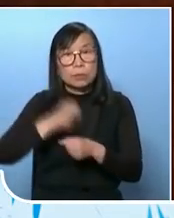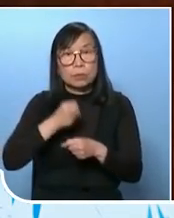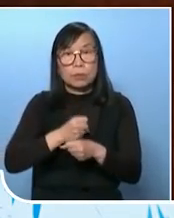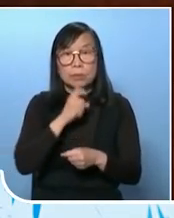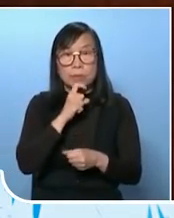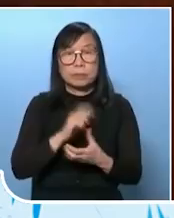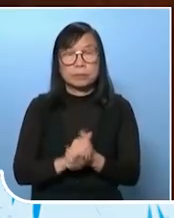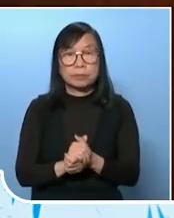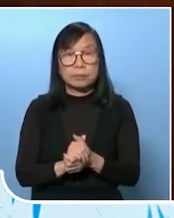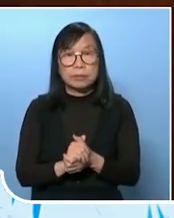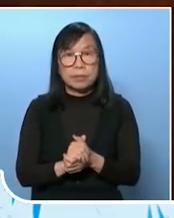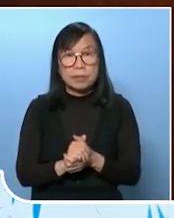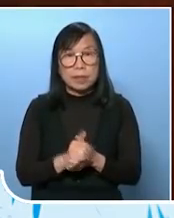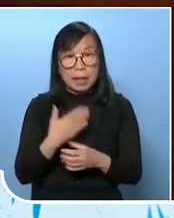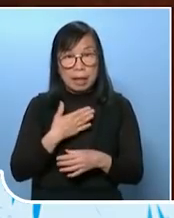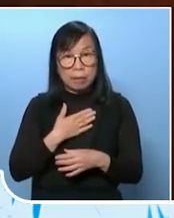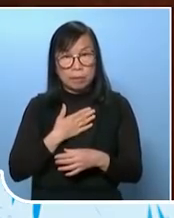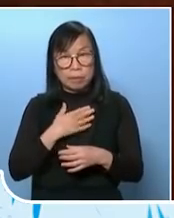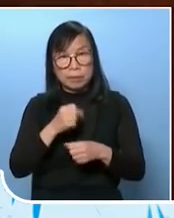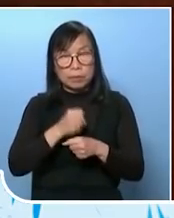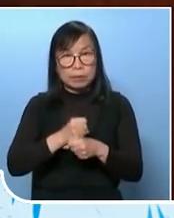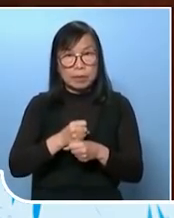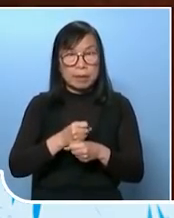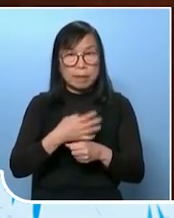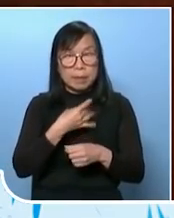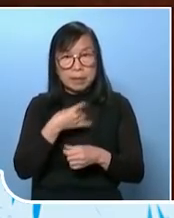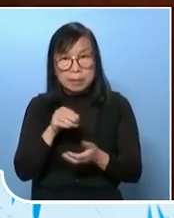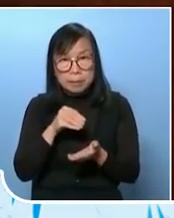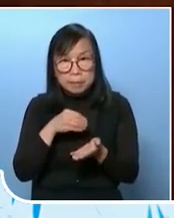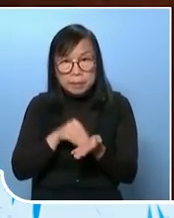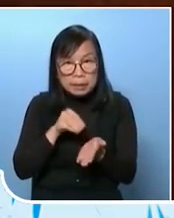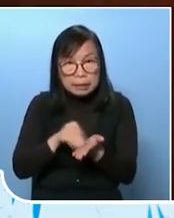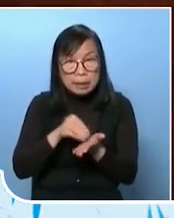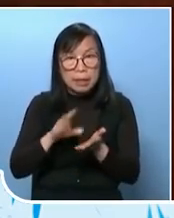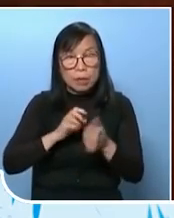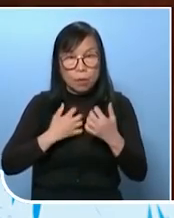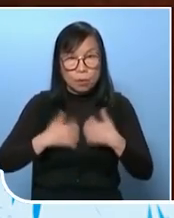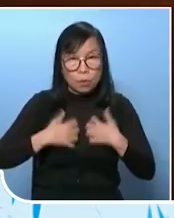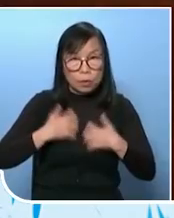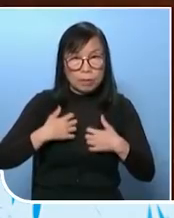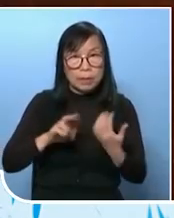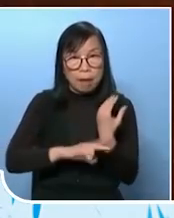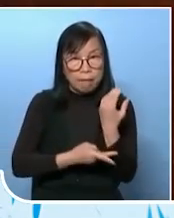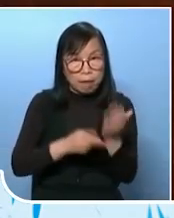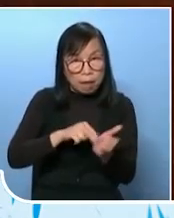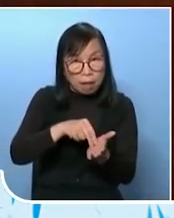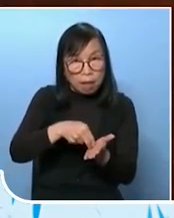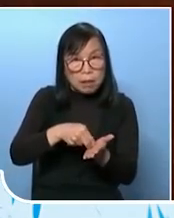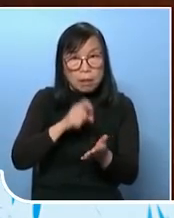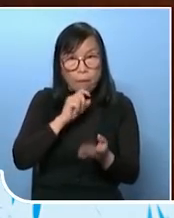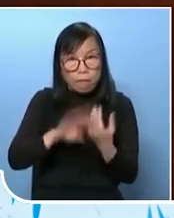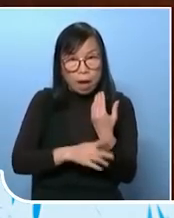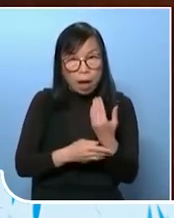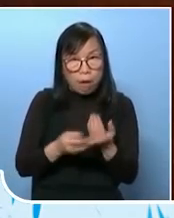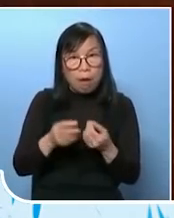作，但恐怕這個工作未必能夠趕及在本立法年度可以有法案